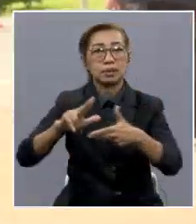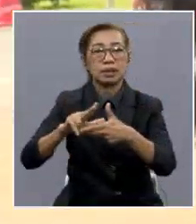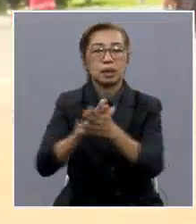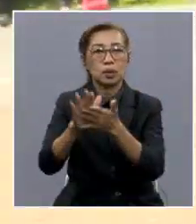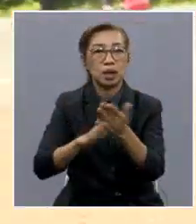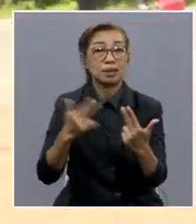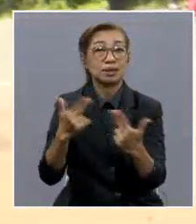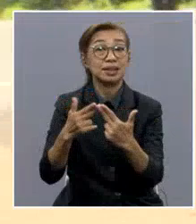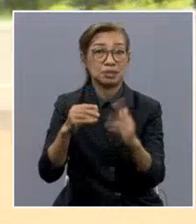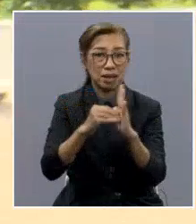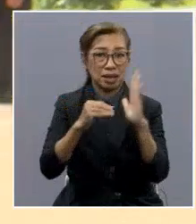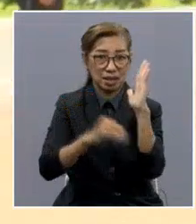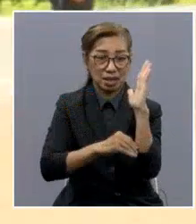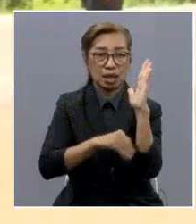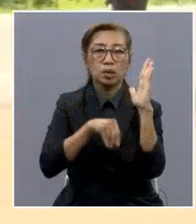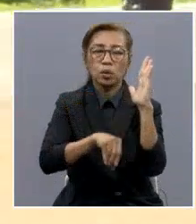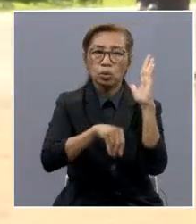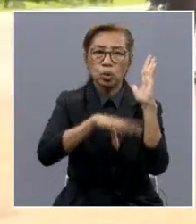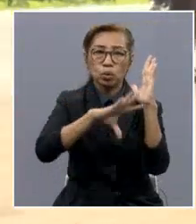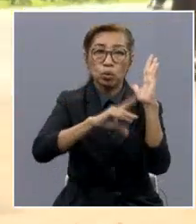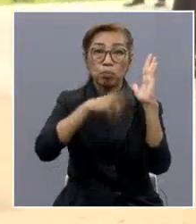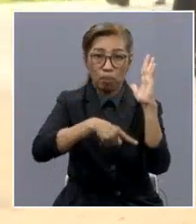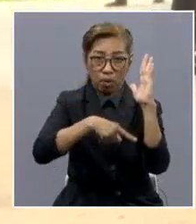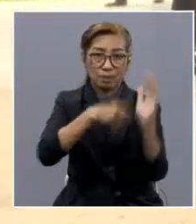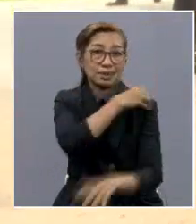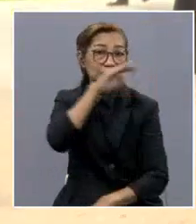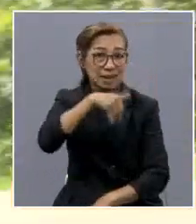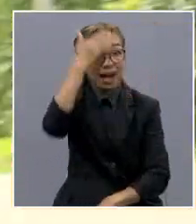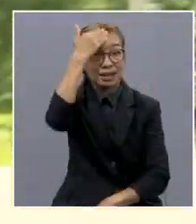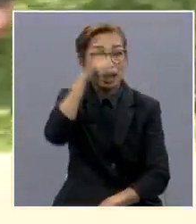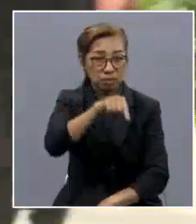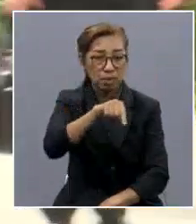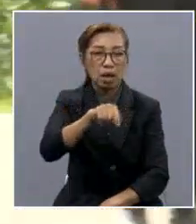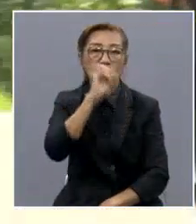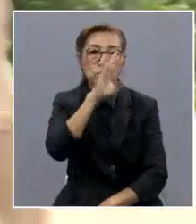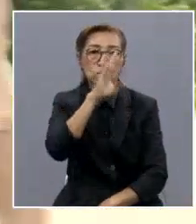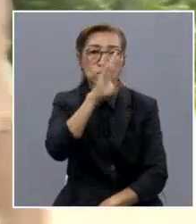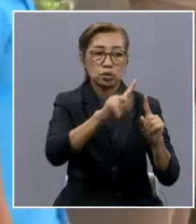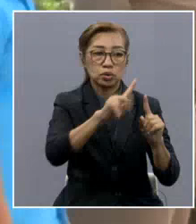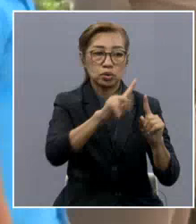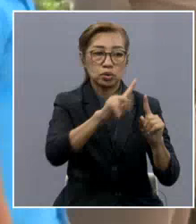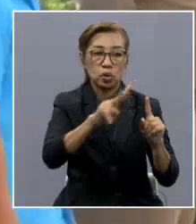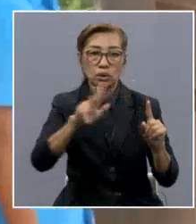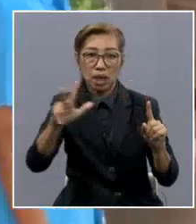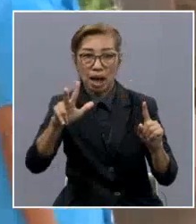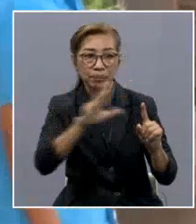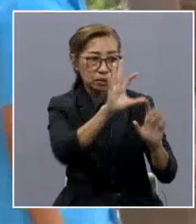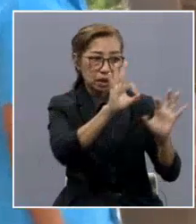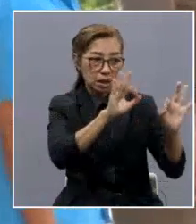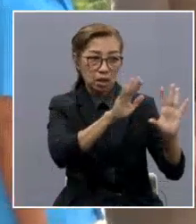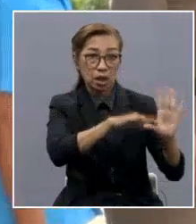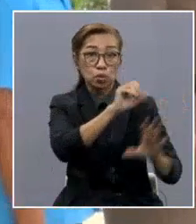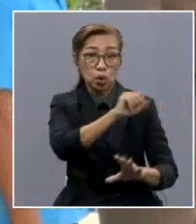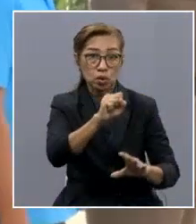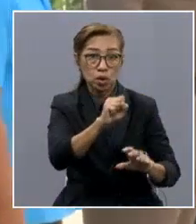านเทศบาลเมืองชุมพรครับวันนั้นเนี่ยก็จะมีการเปิดตัวว่าที่ผู้สมัครสสชุมพรทั้ง3เขตด้วยนะครับไม่ว่าจะเป็นชื่อของคุณวิชัยสุดสว